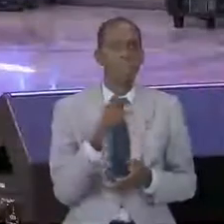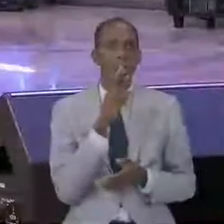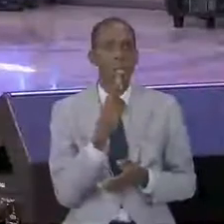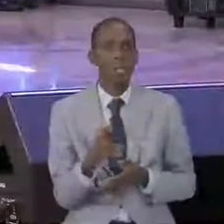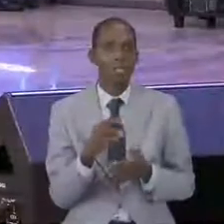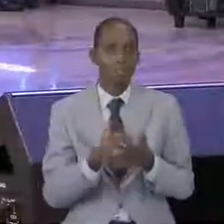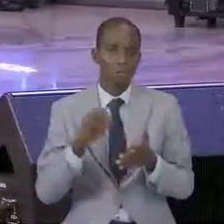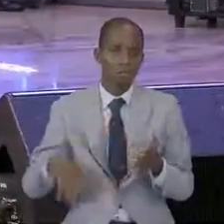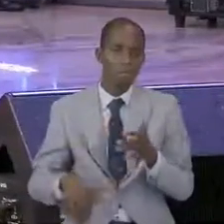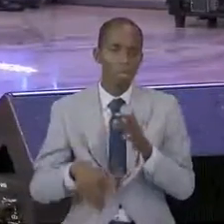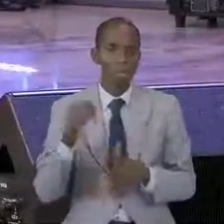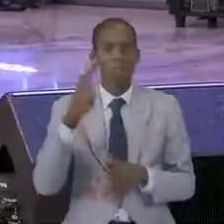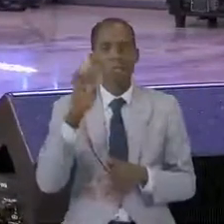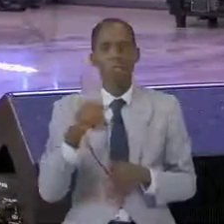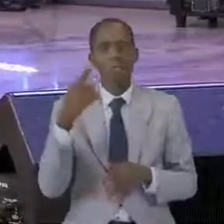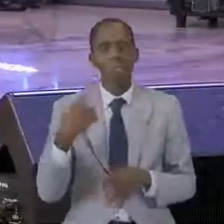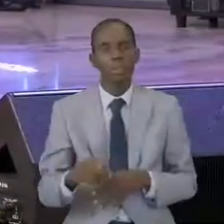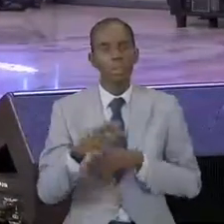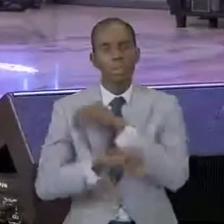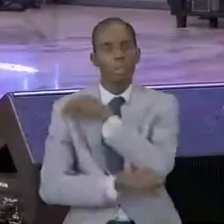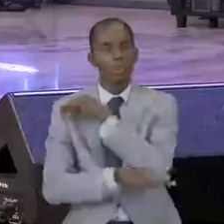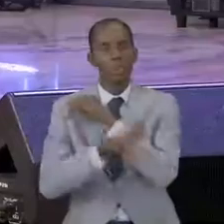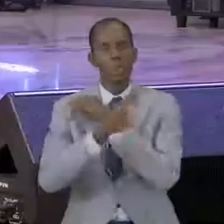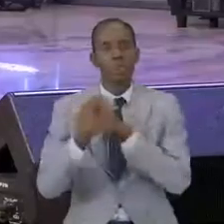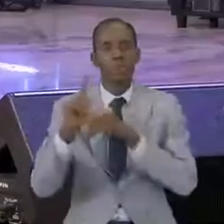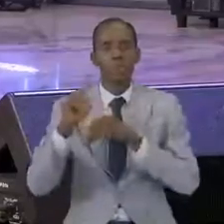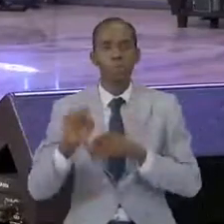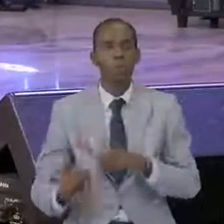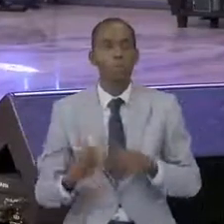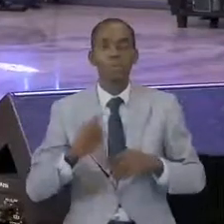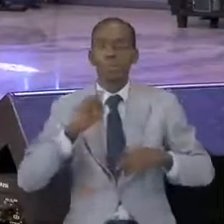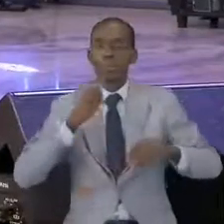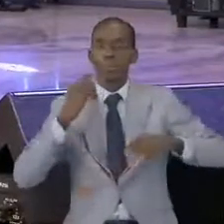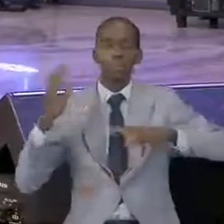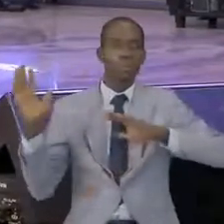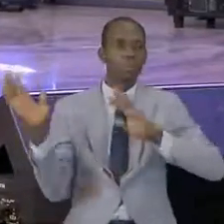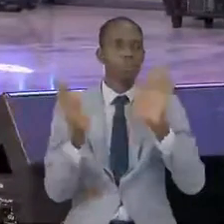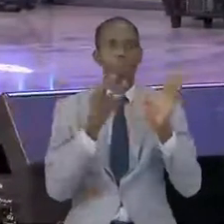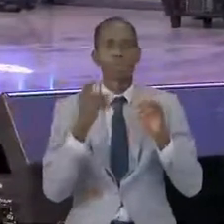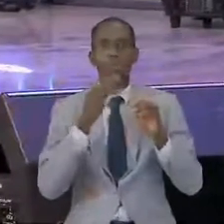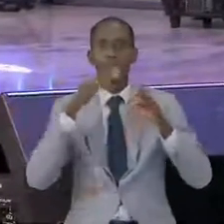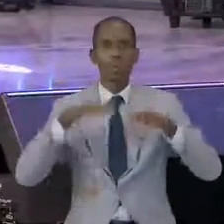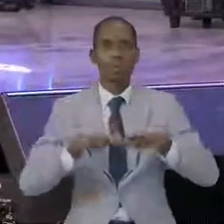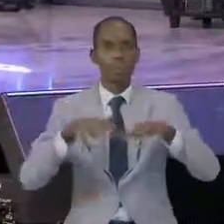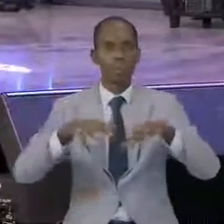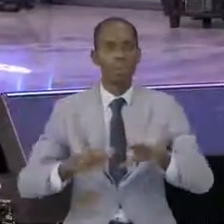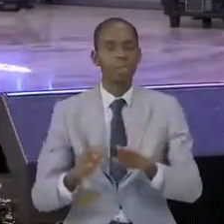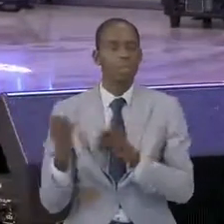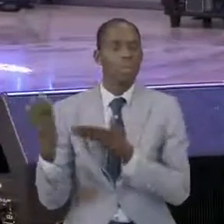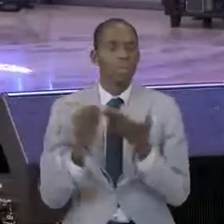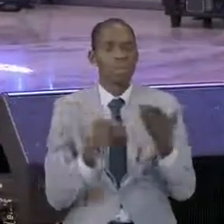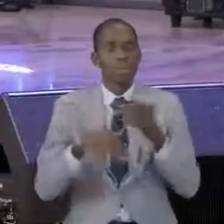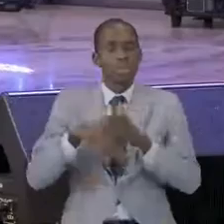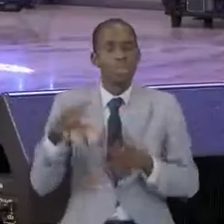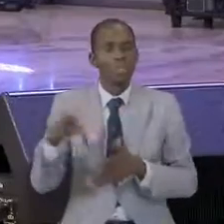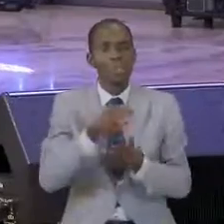déracinés verset 13 des vagues furieuses de la mer rejetant